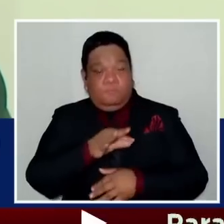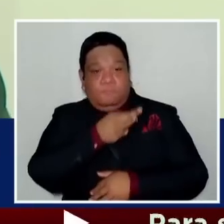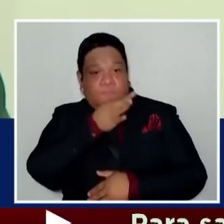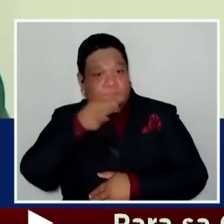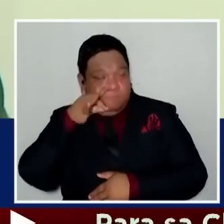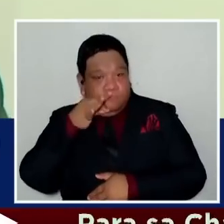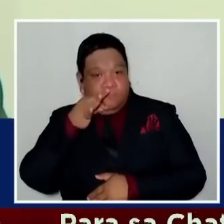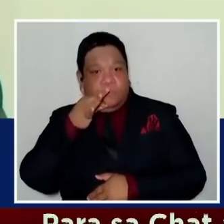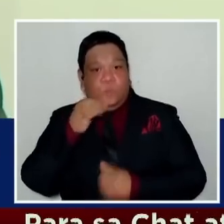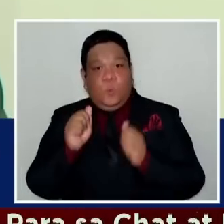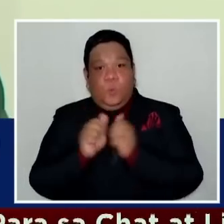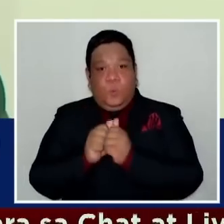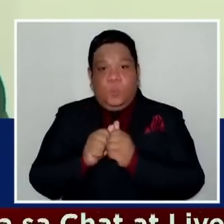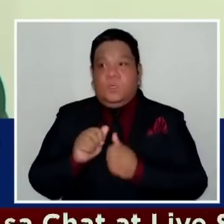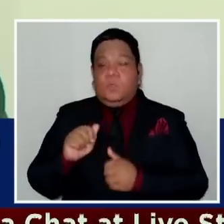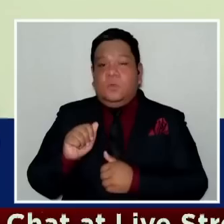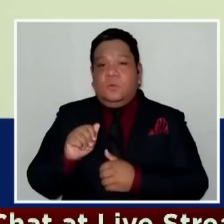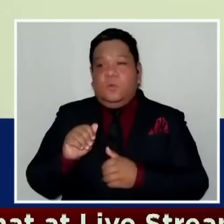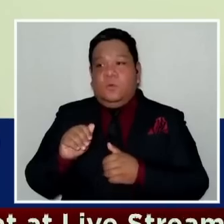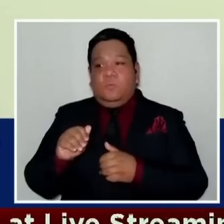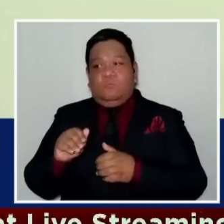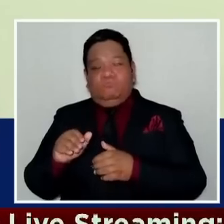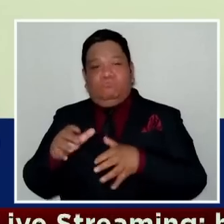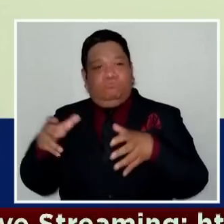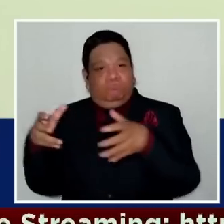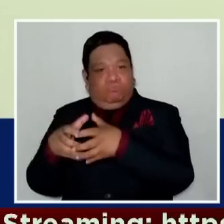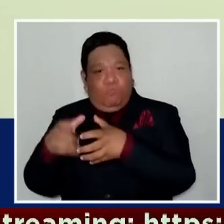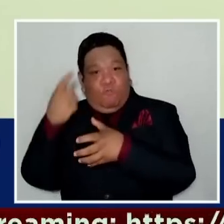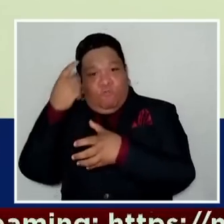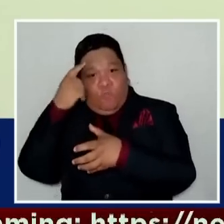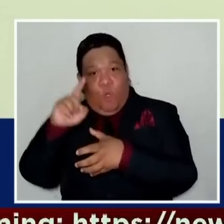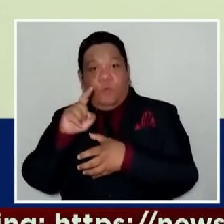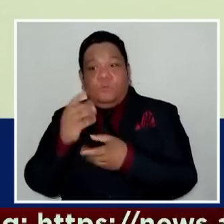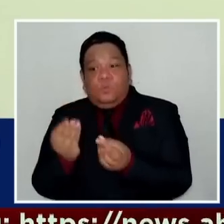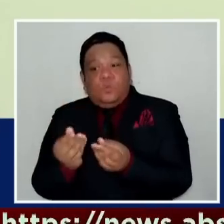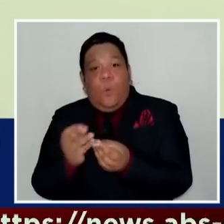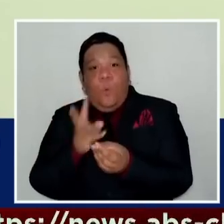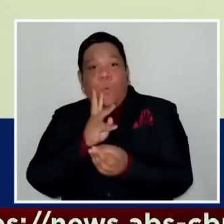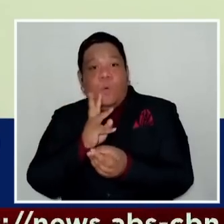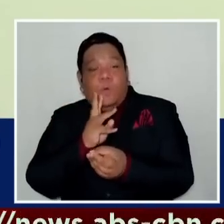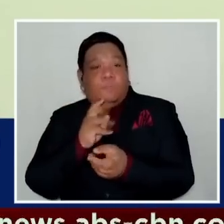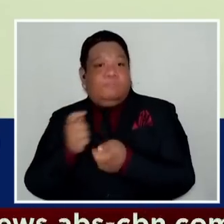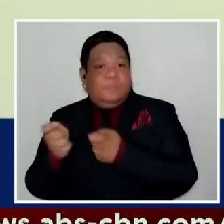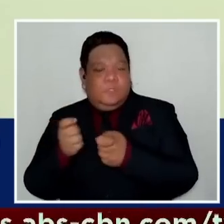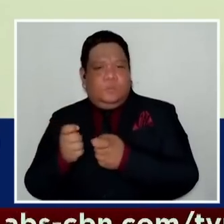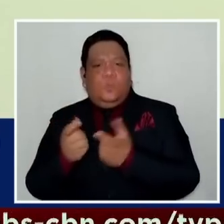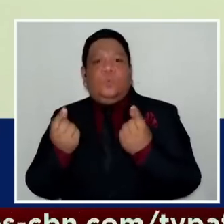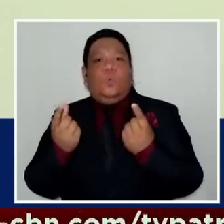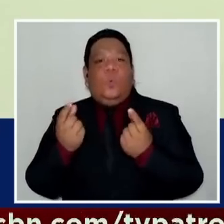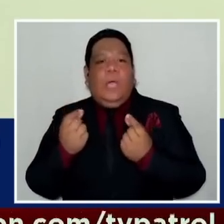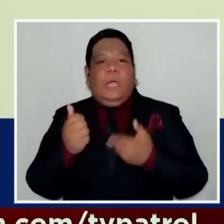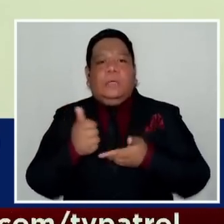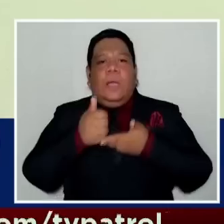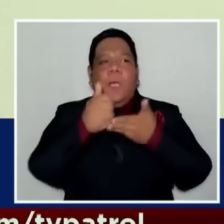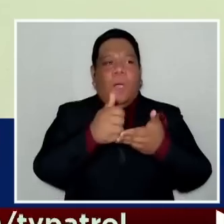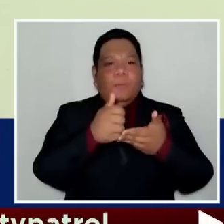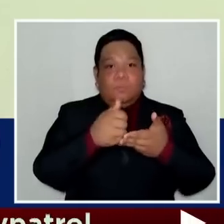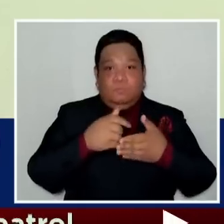BSWM o Bureau of Soil and Water Management ay magsasagawa po tayo ng cloud seeding operation doon